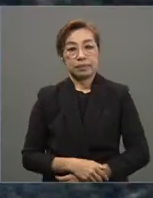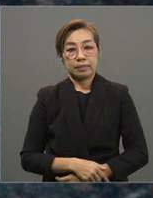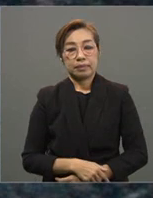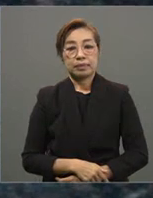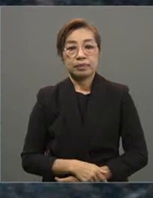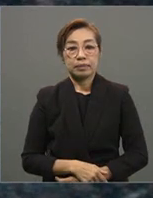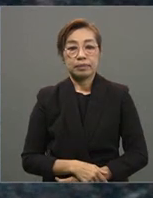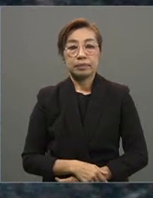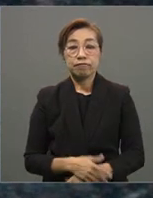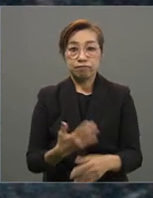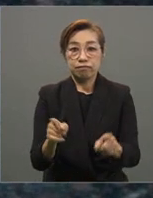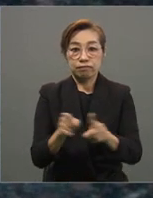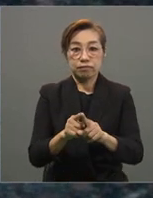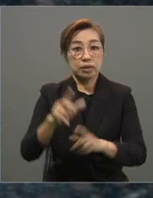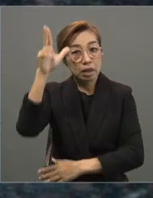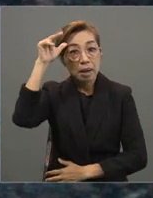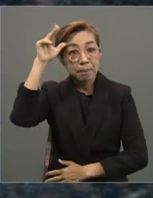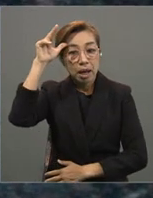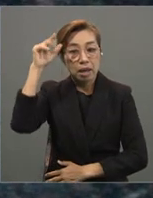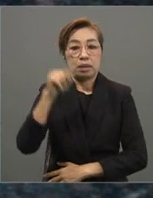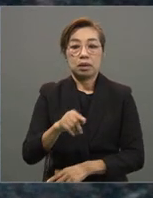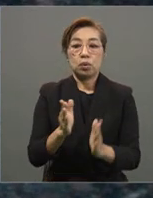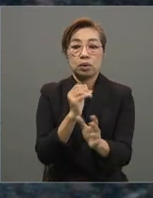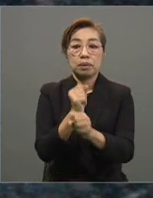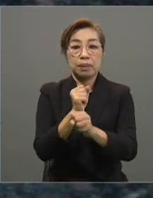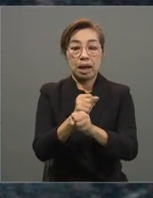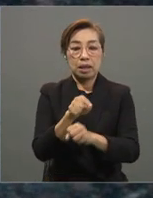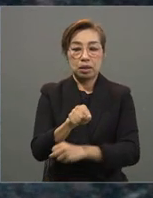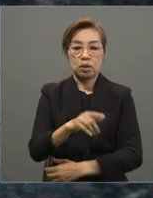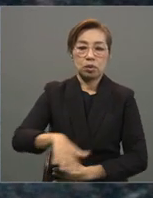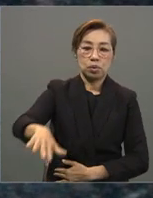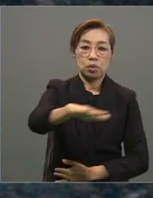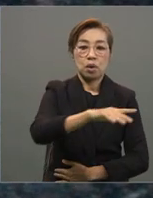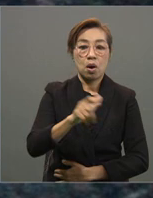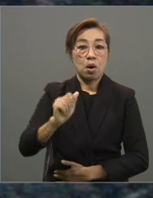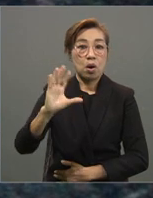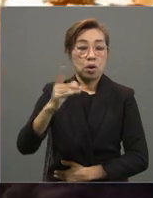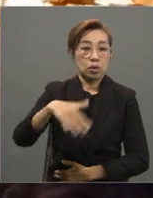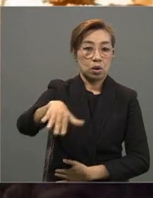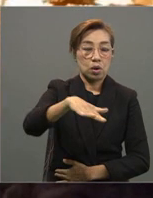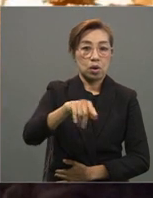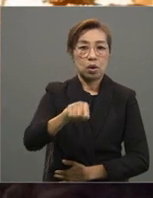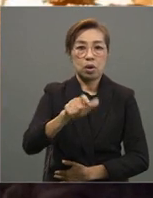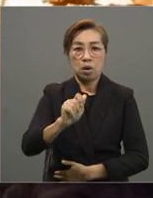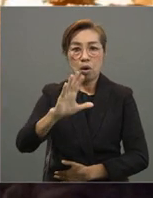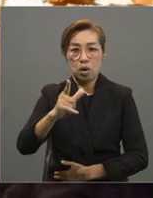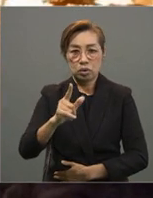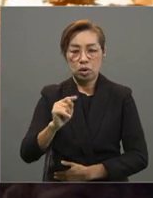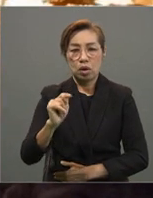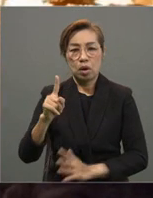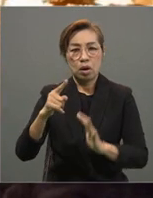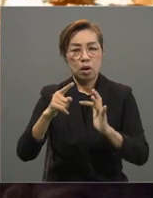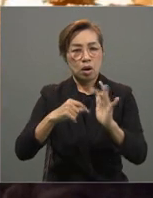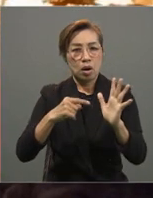ที่ส่วนที่จังหวัดลำปางนะครับการปฏิบัติงานของพื้นที่อนุรักษ์แบบบูรณาการเชิงพื้นที่อุทยานแห่งชาติถ้ำผา